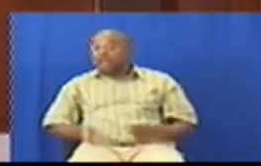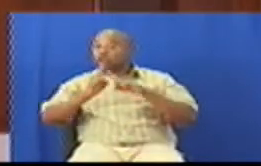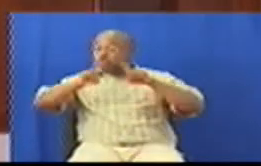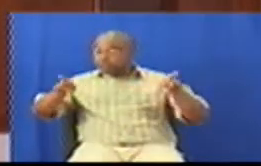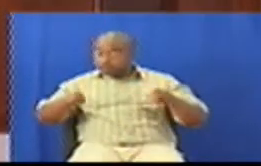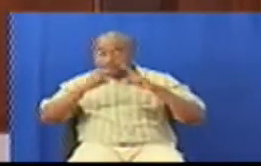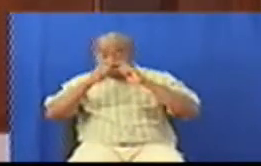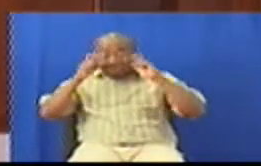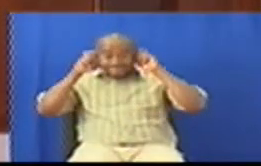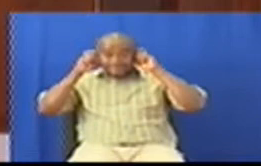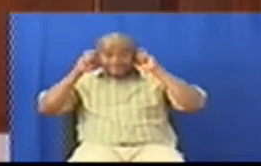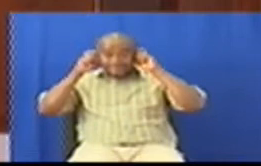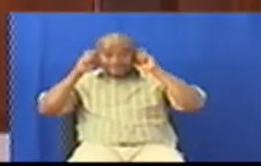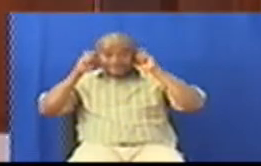maski